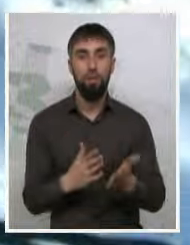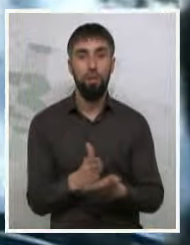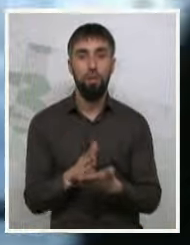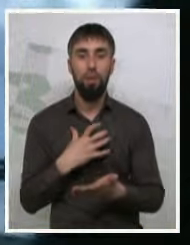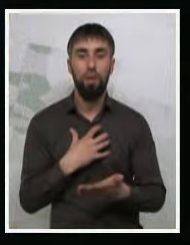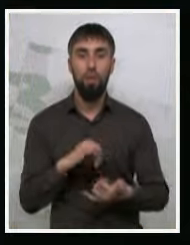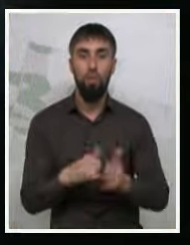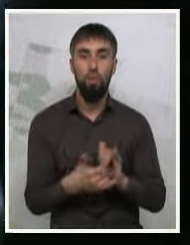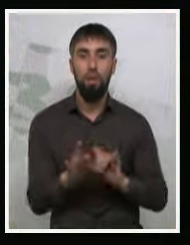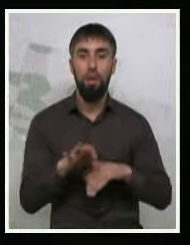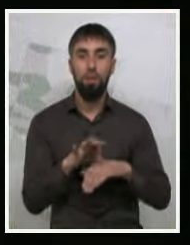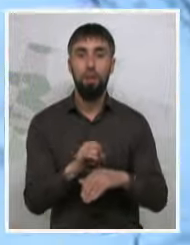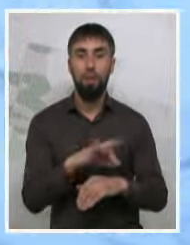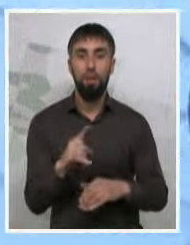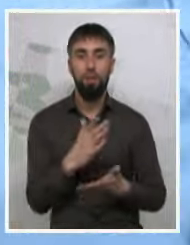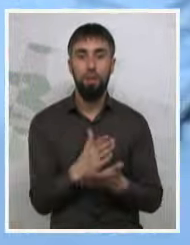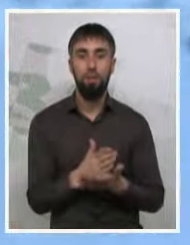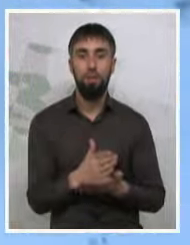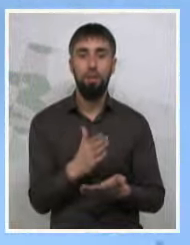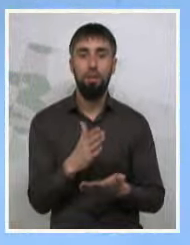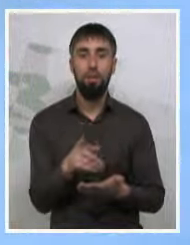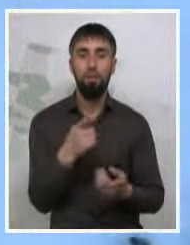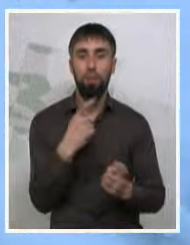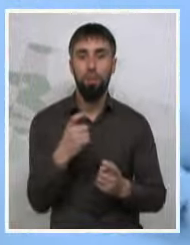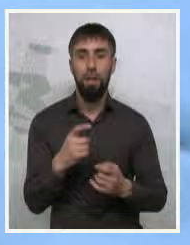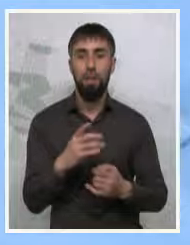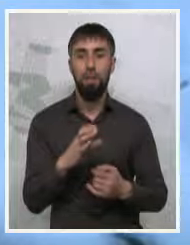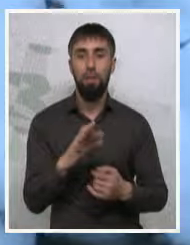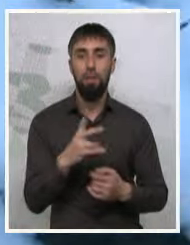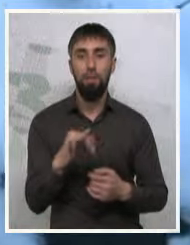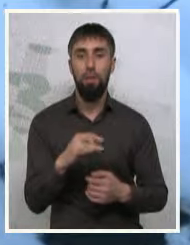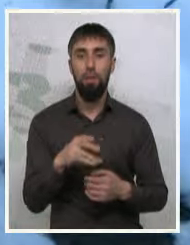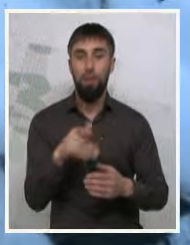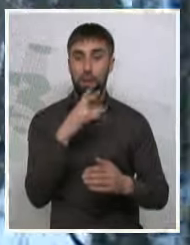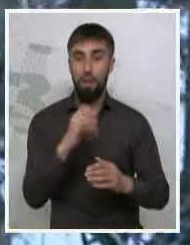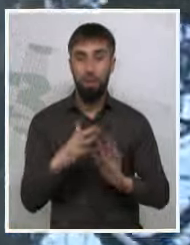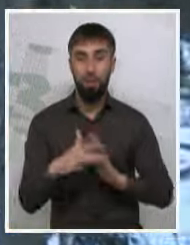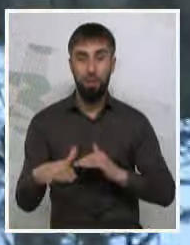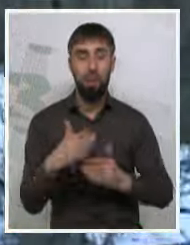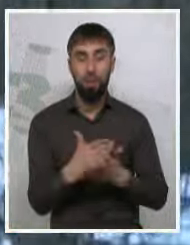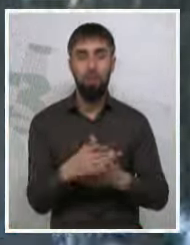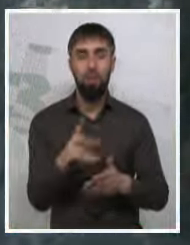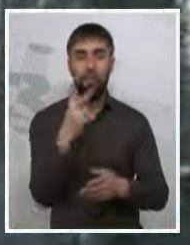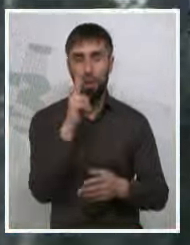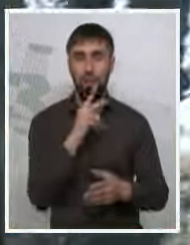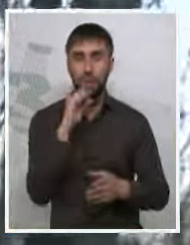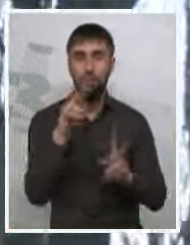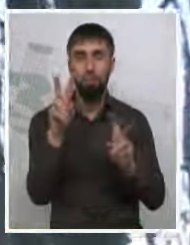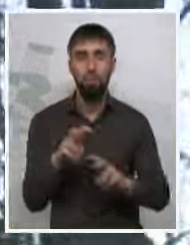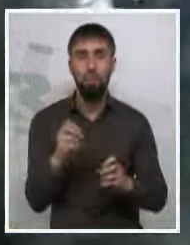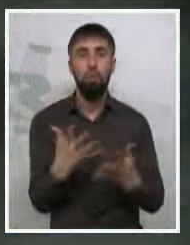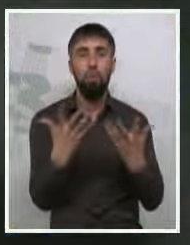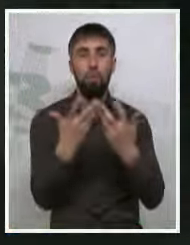Важным условием для проведения анализа является наличие устойчивого снежного покрова. Работы продлятся 2 месяца и завершатся